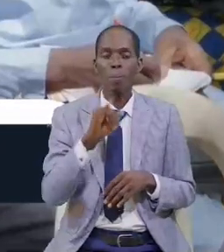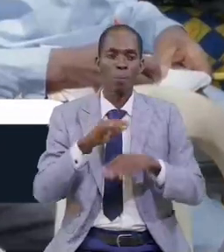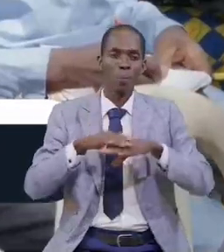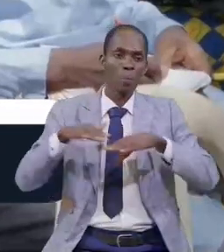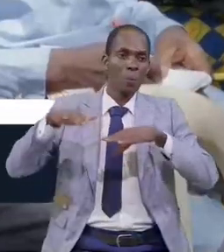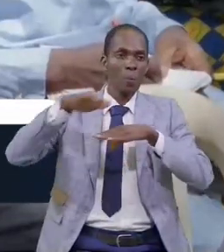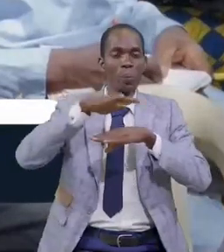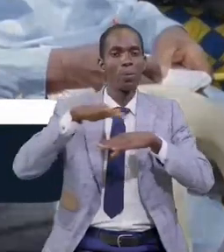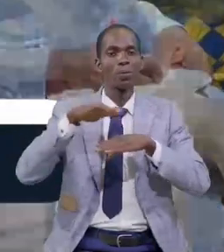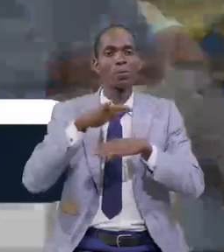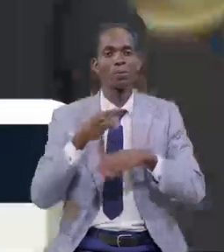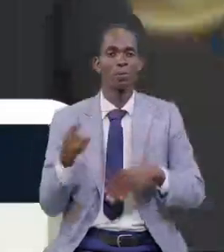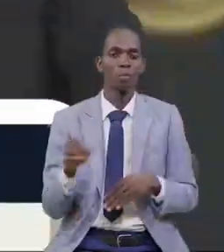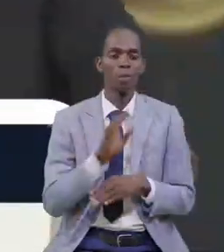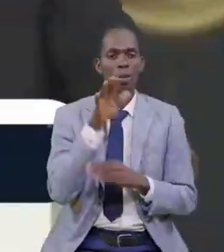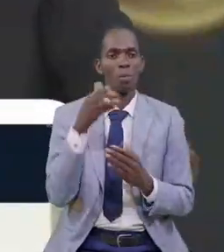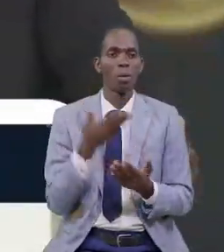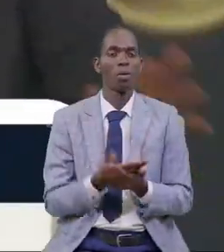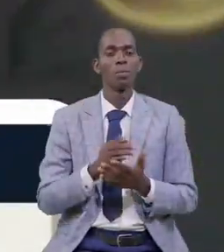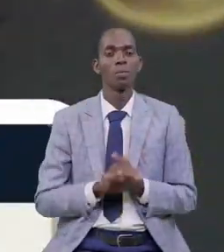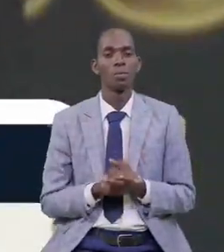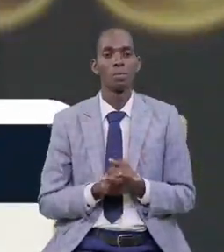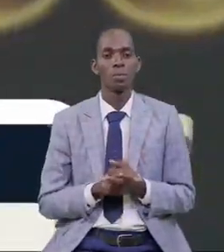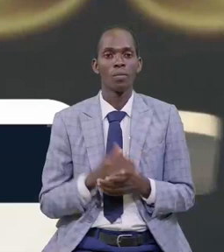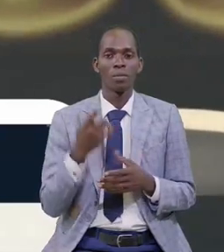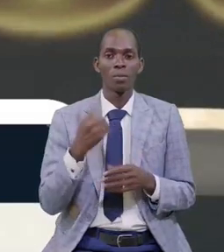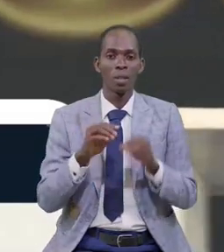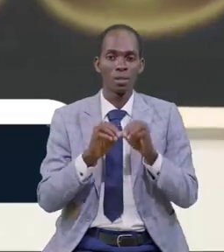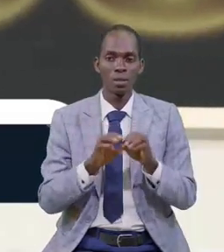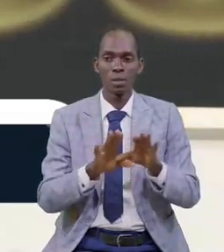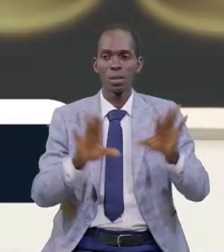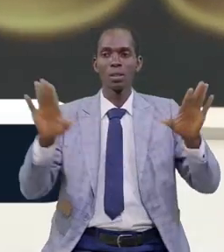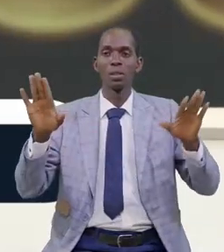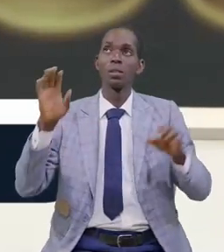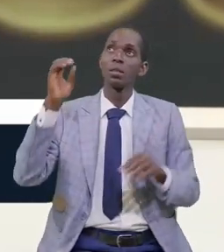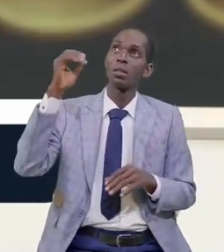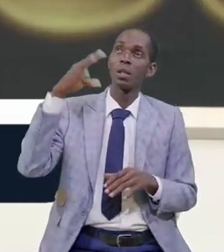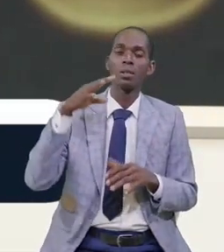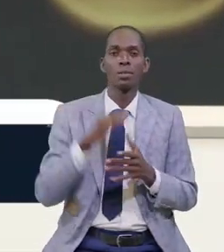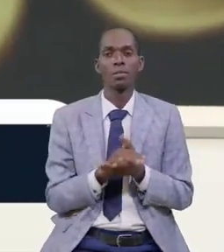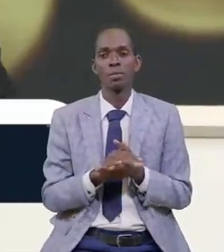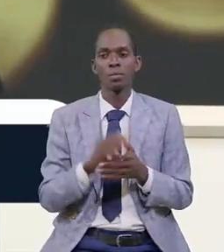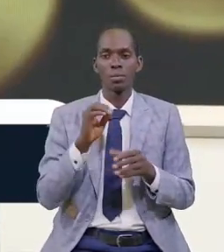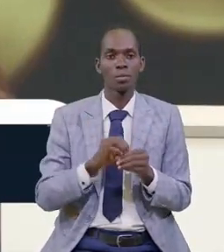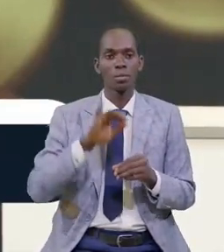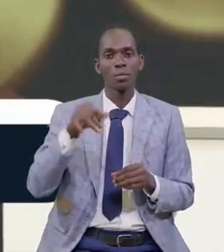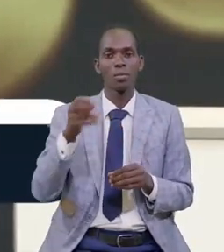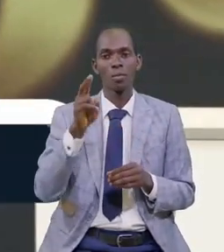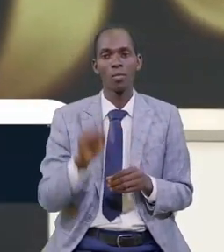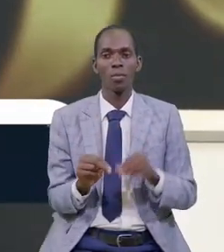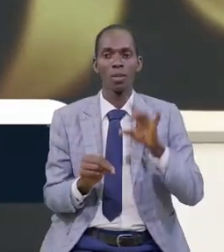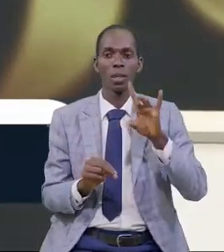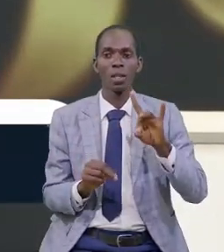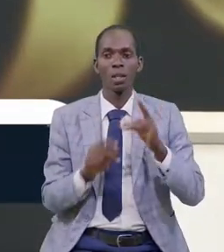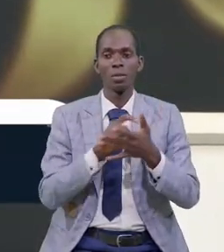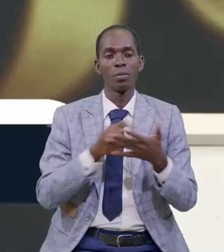au-delà au-delà de tous la lumière brillante resplendissante Jean